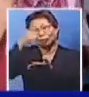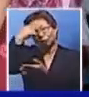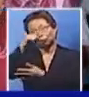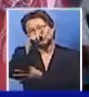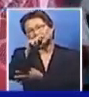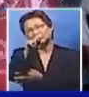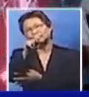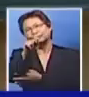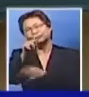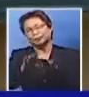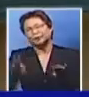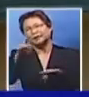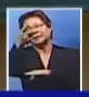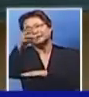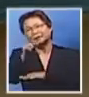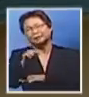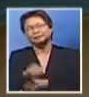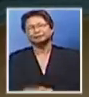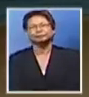Berita RTM.